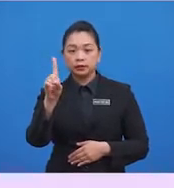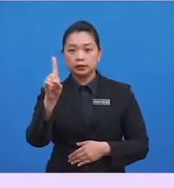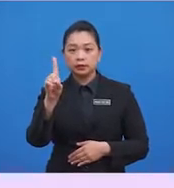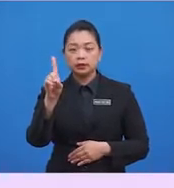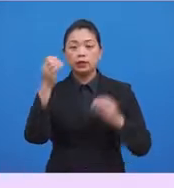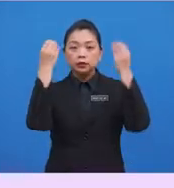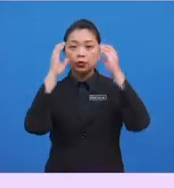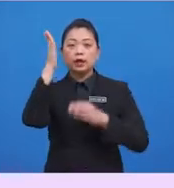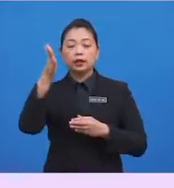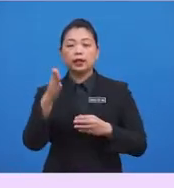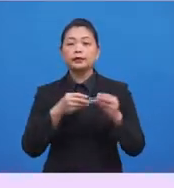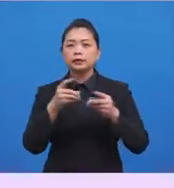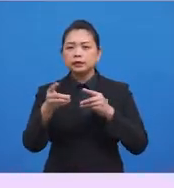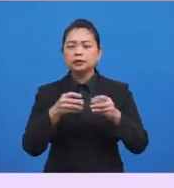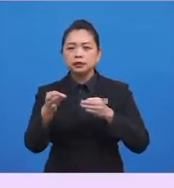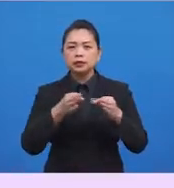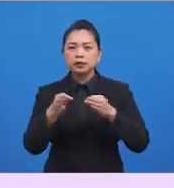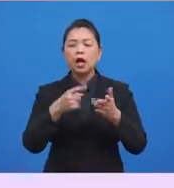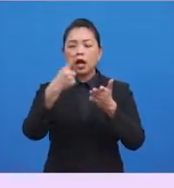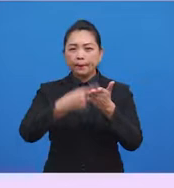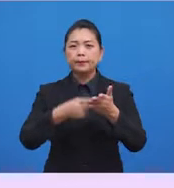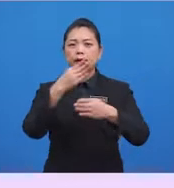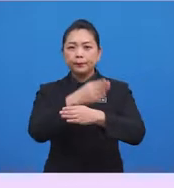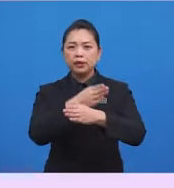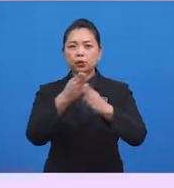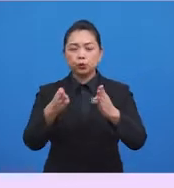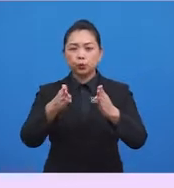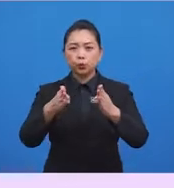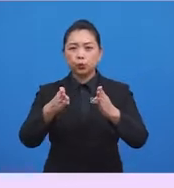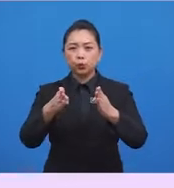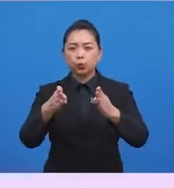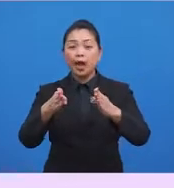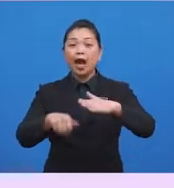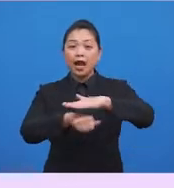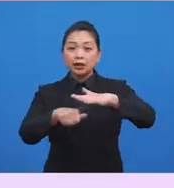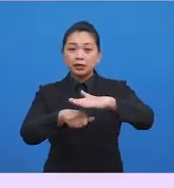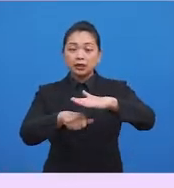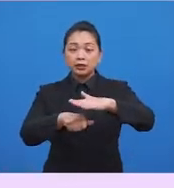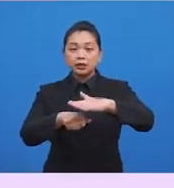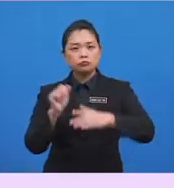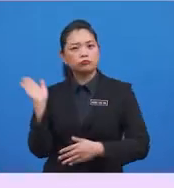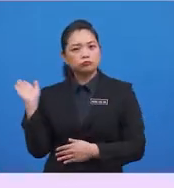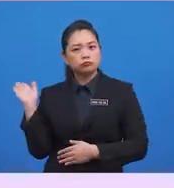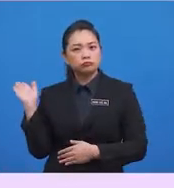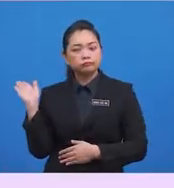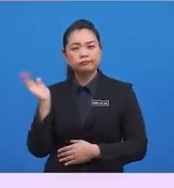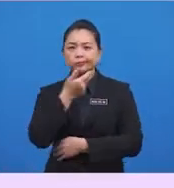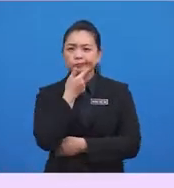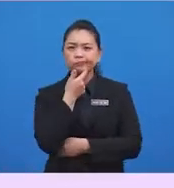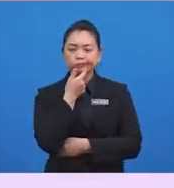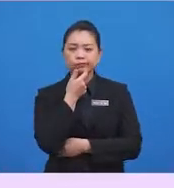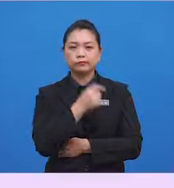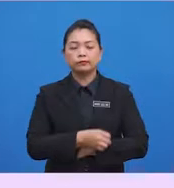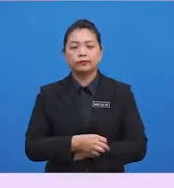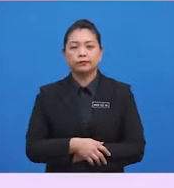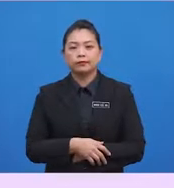akan menerangkan apakah bentuk asas bagi bentuk tiga dimensi ini. Kuboid